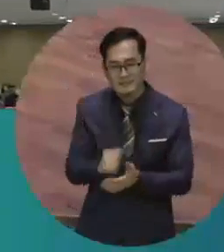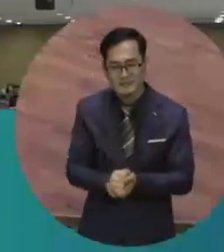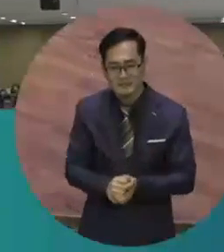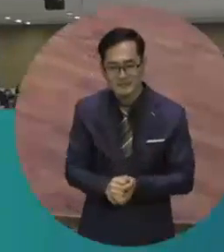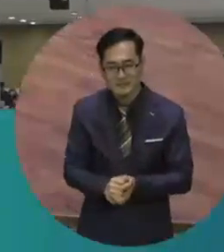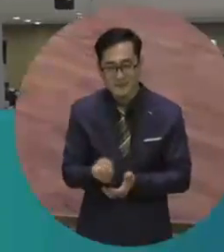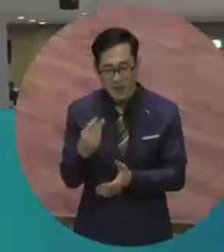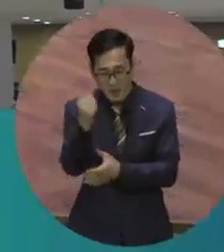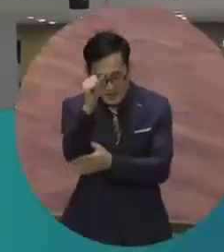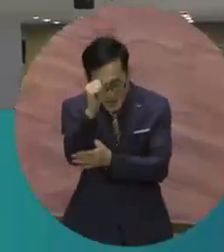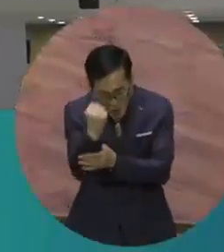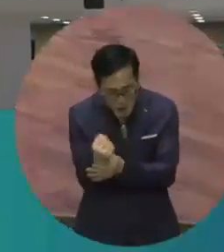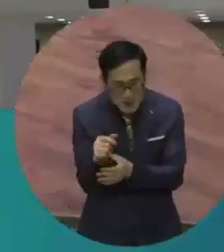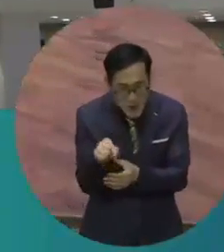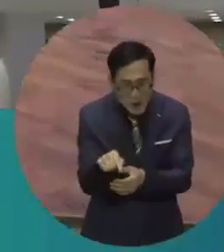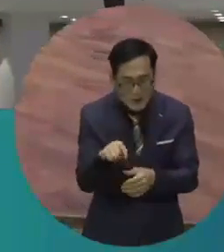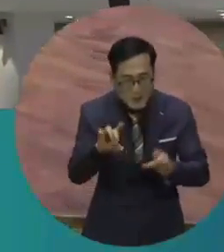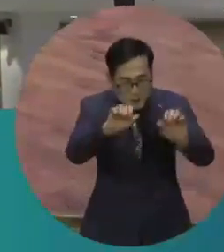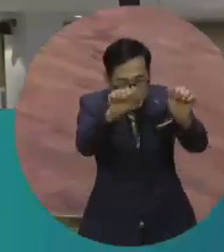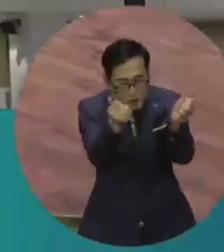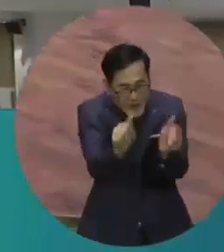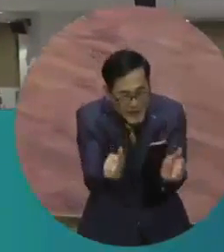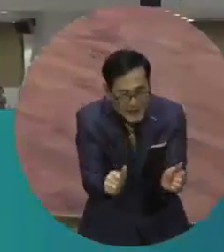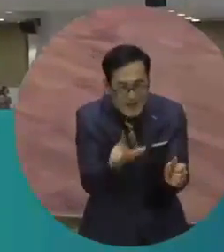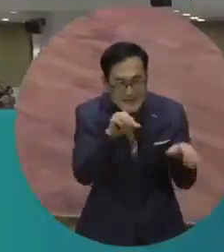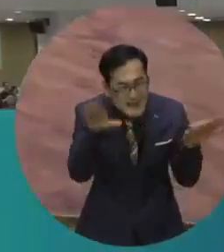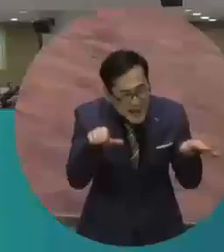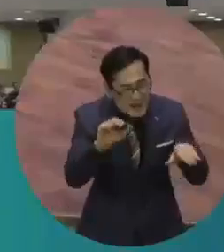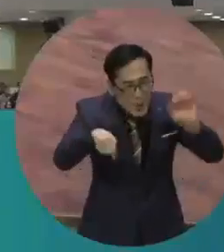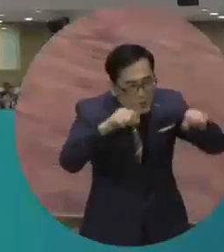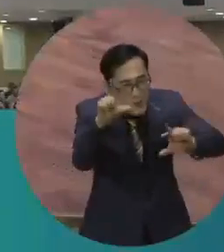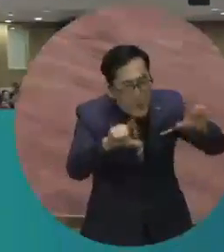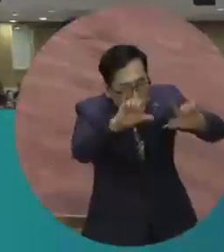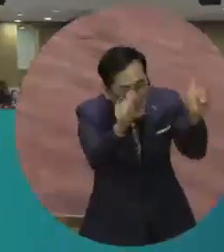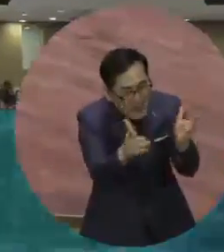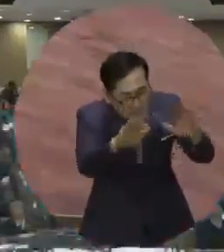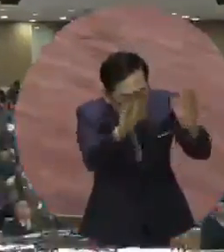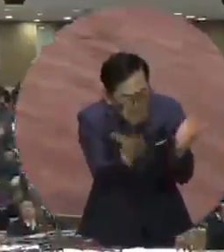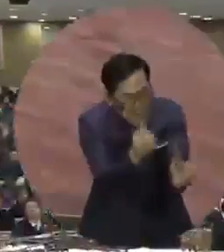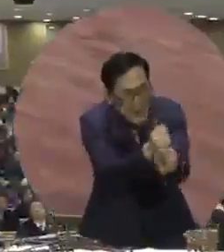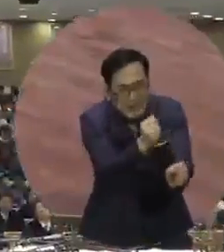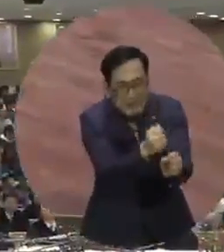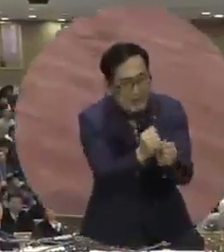짐승과 기어다니는 동물 모양의 우상으로 바꾸었느니라.